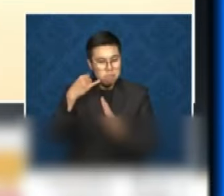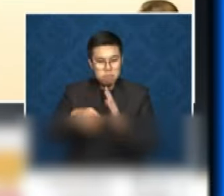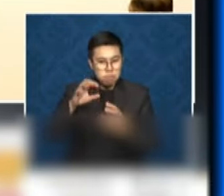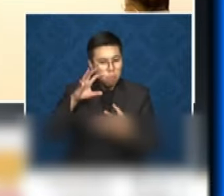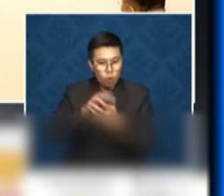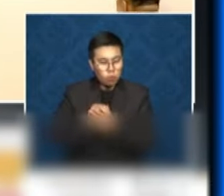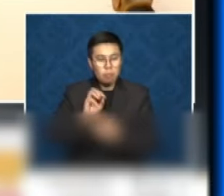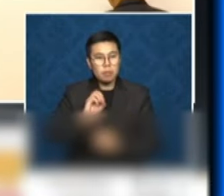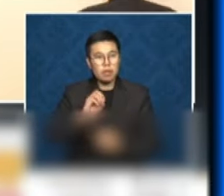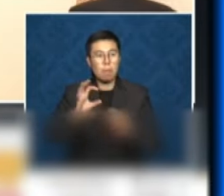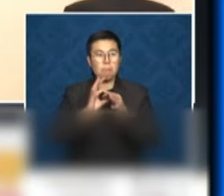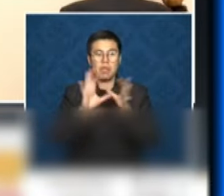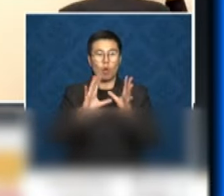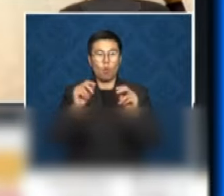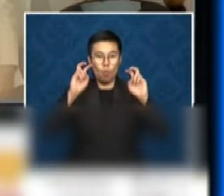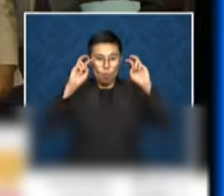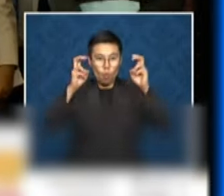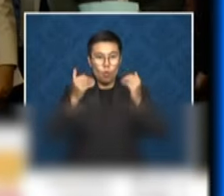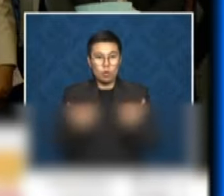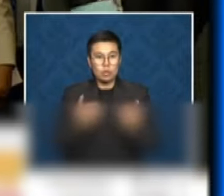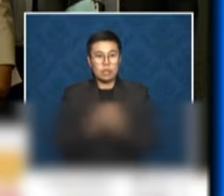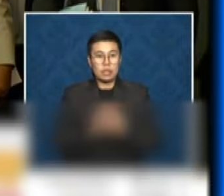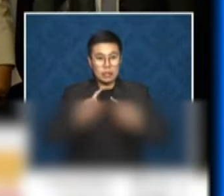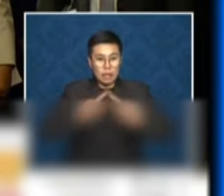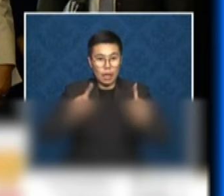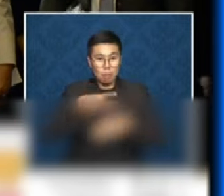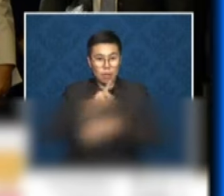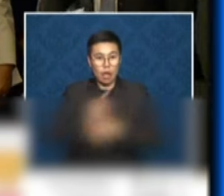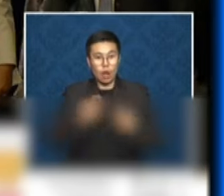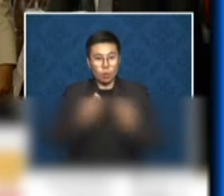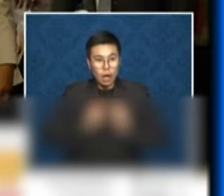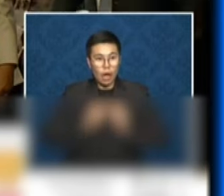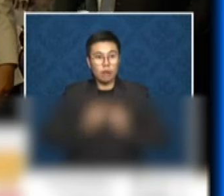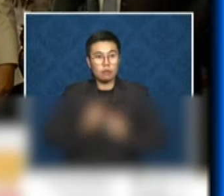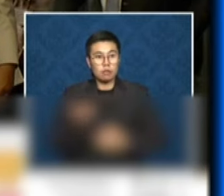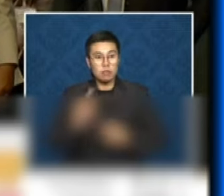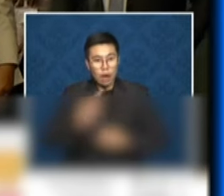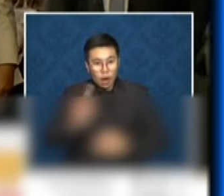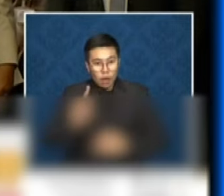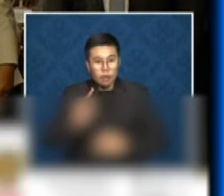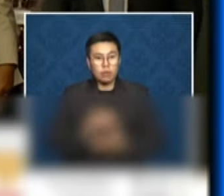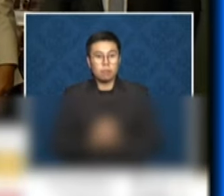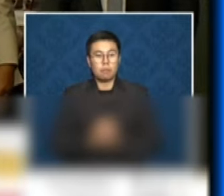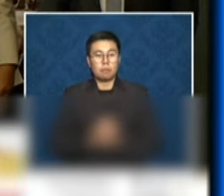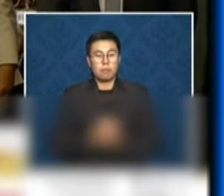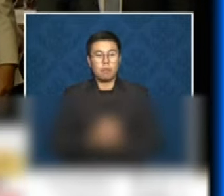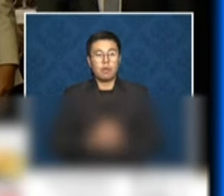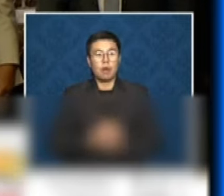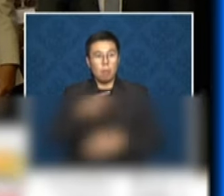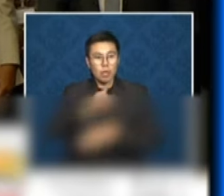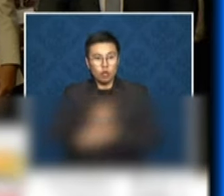ม่เกี่ยวกับยัตติด้วยแต่ประธานอนุญาตได้อย่างไรประธานต้องมาขอโทษผ